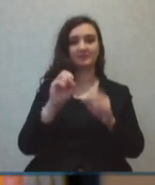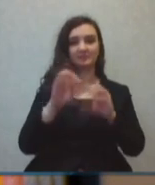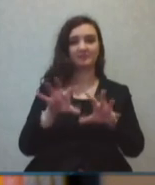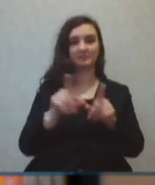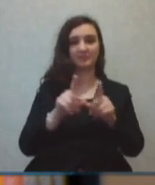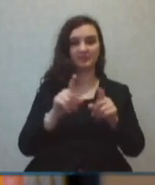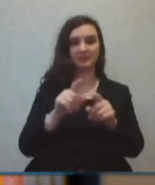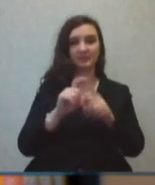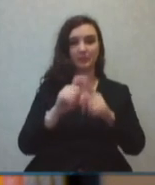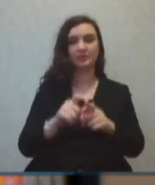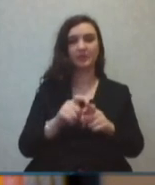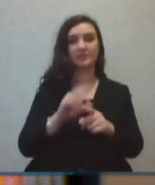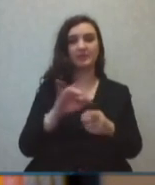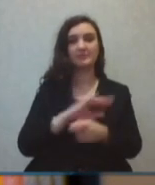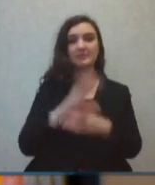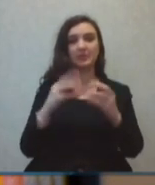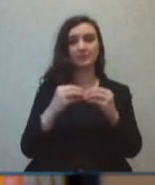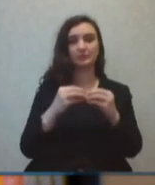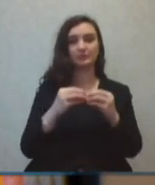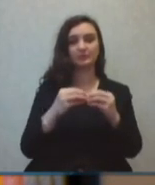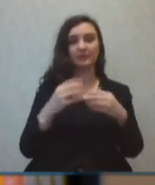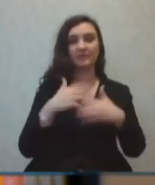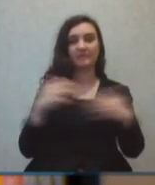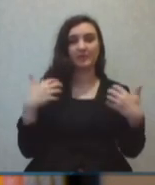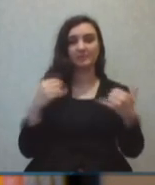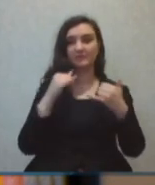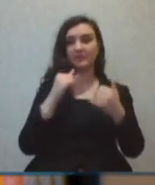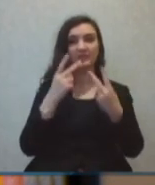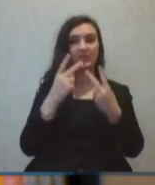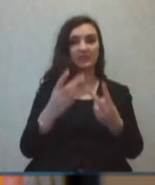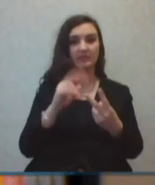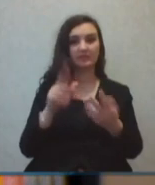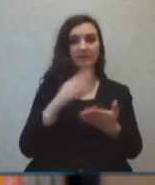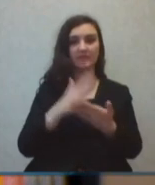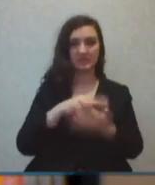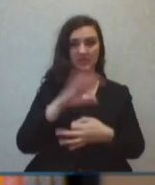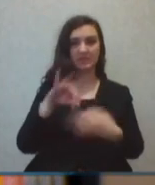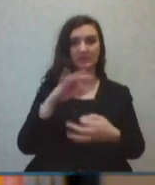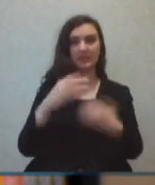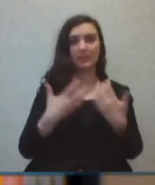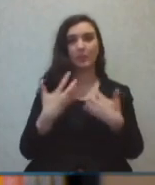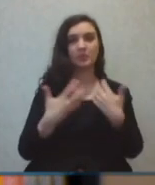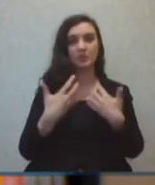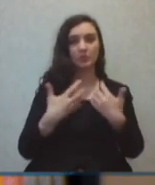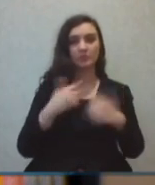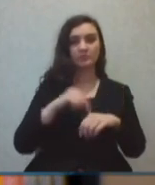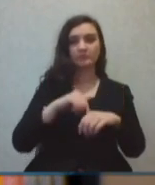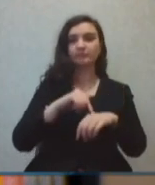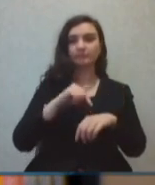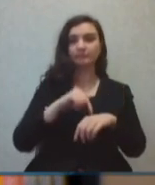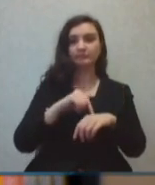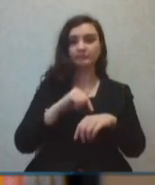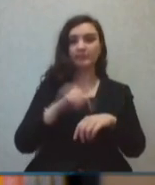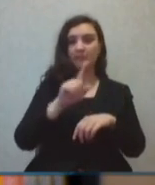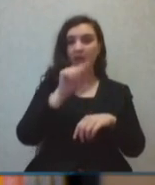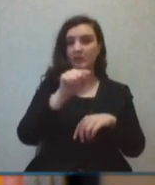მაგრამ როდესაც აბსოლუტურად ვერ ვხედავ და ვარ ზედმეტად ემოციურად განწყობილი იმ